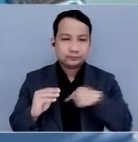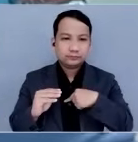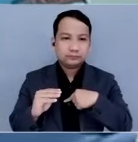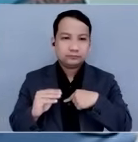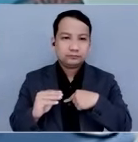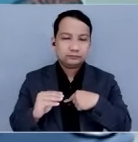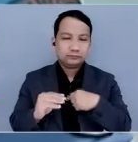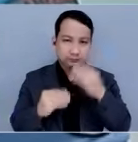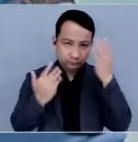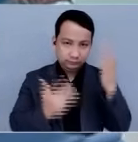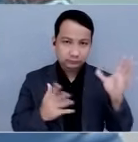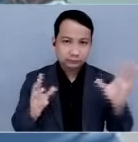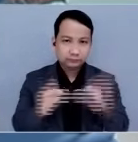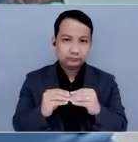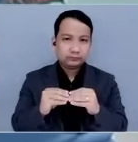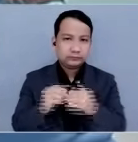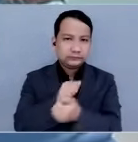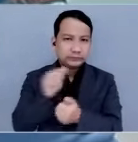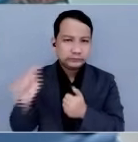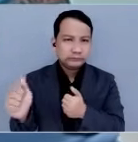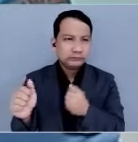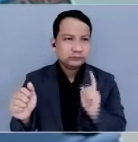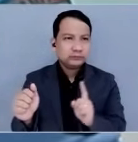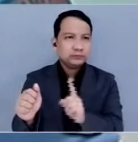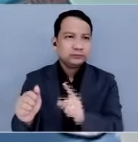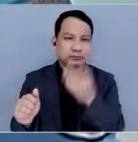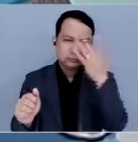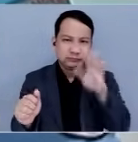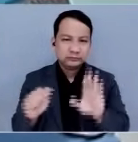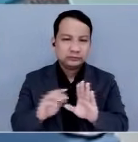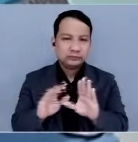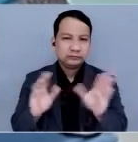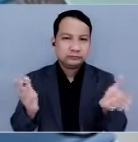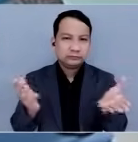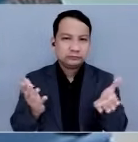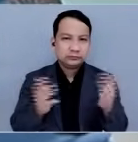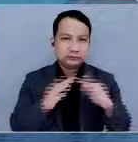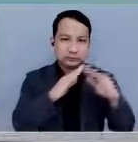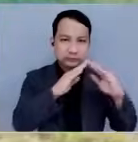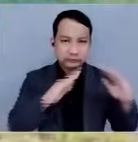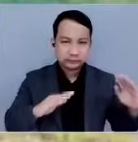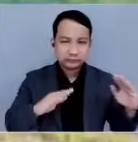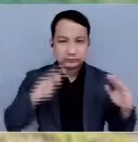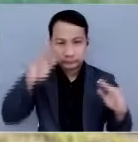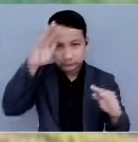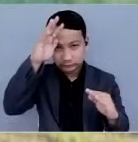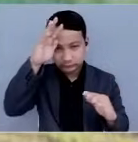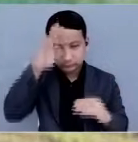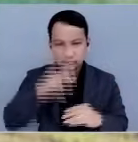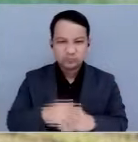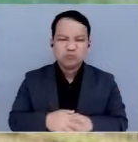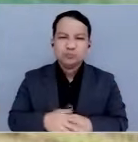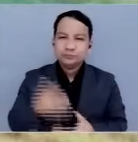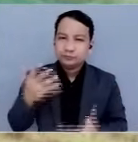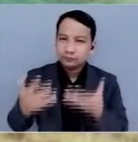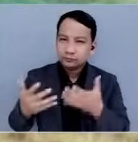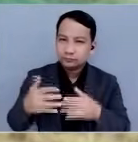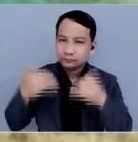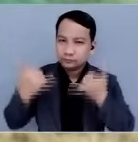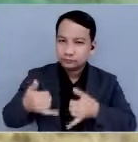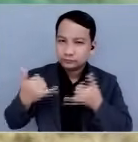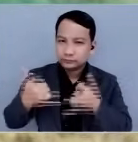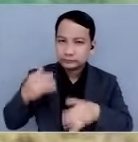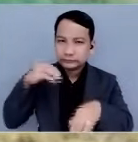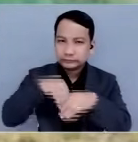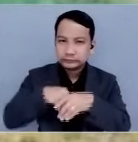kung lalakarin ng mga bata, hindi po nila alam yung saan nakatira yung tatay nila. Maaari raw naglaro ang mga bata sa sirang